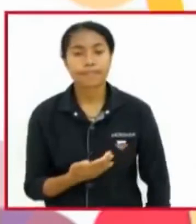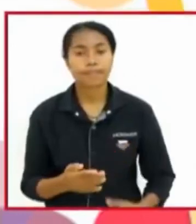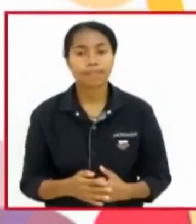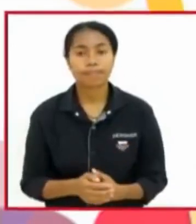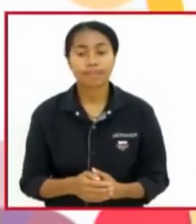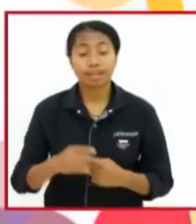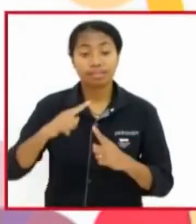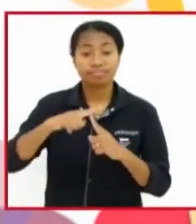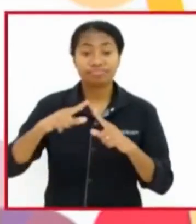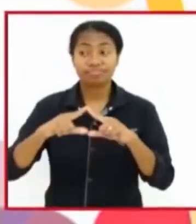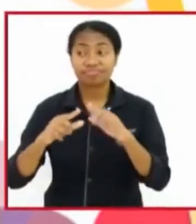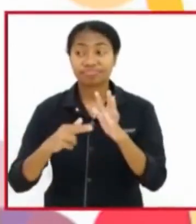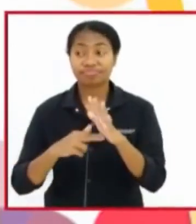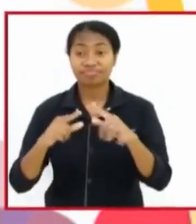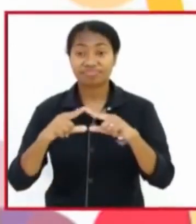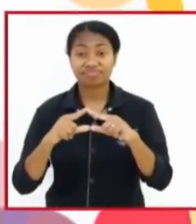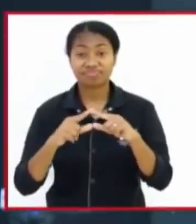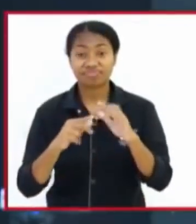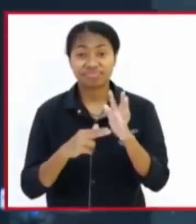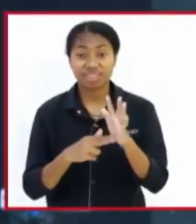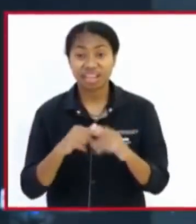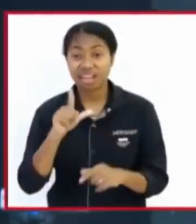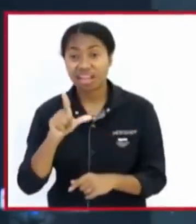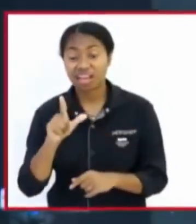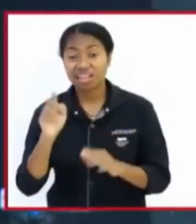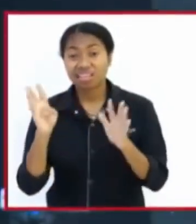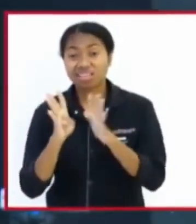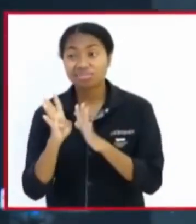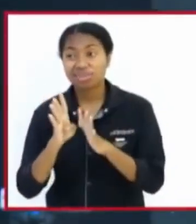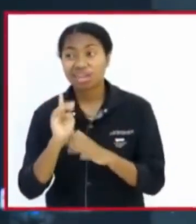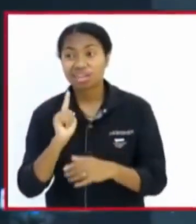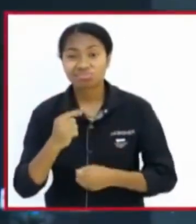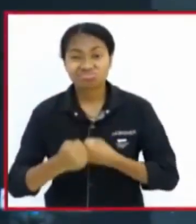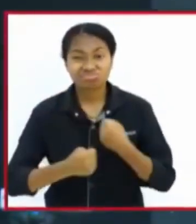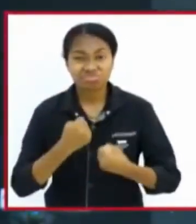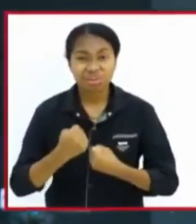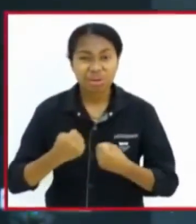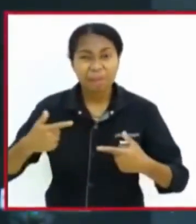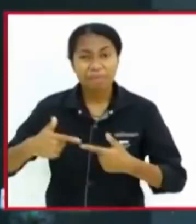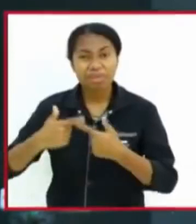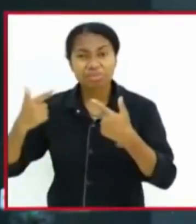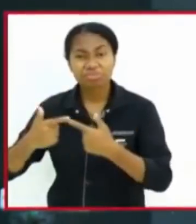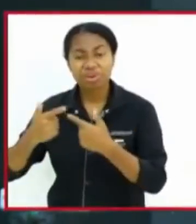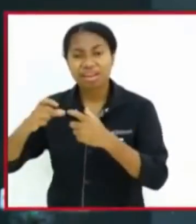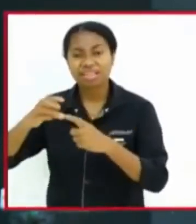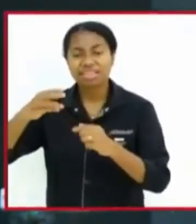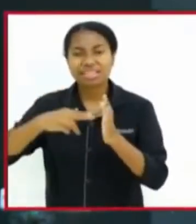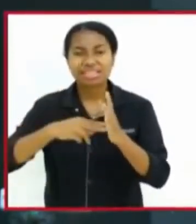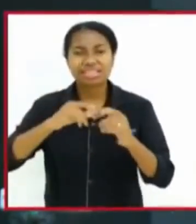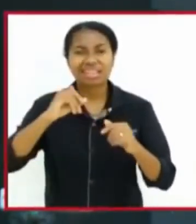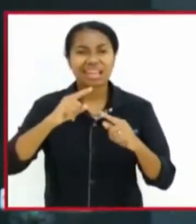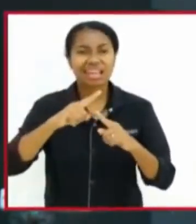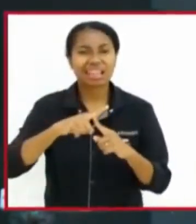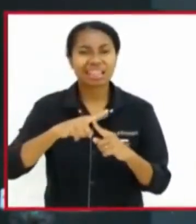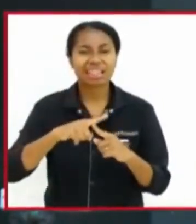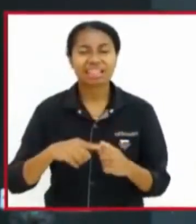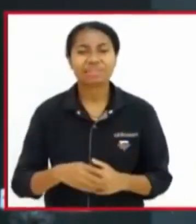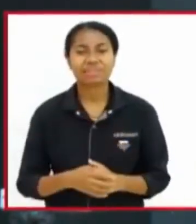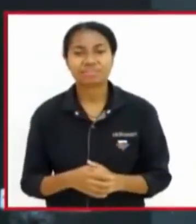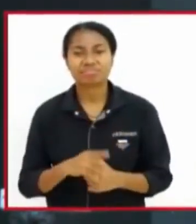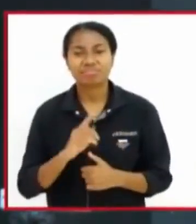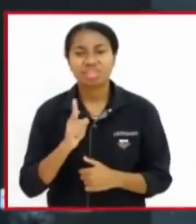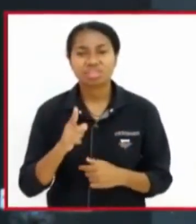Tanggal 9 sampai 10 Juli tahun 67 terjadi lagi pertempuran sengit antara pasukan Israel lawan Syria